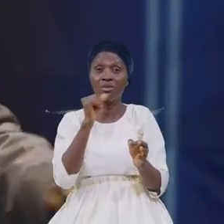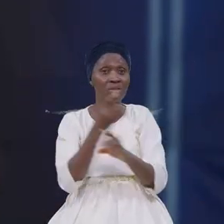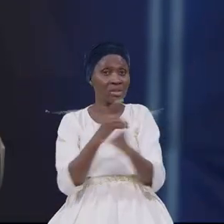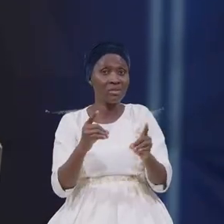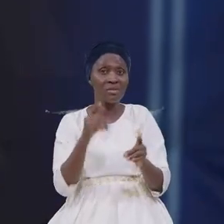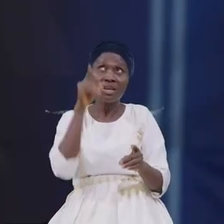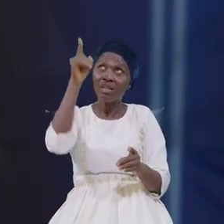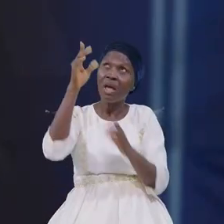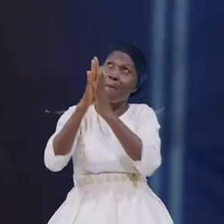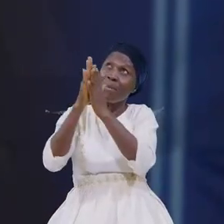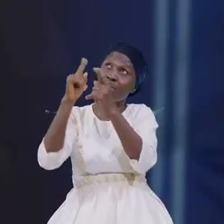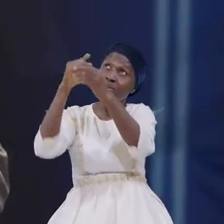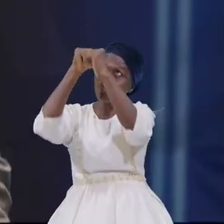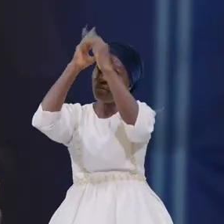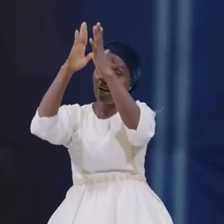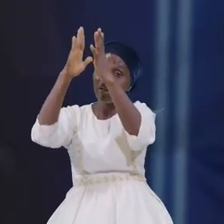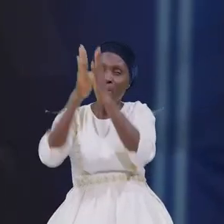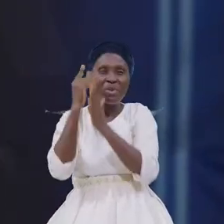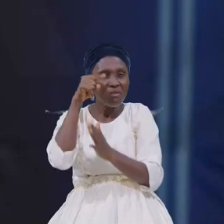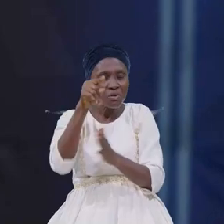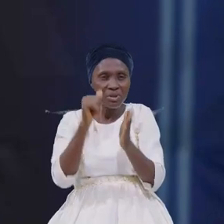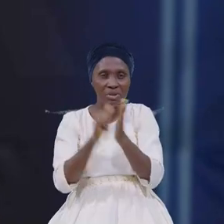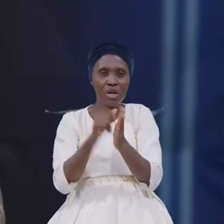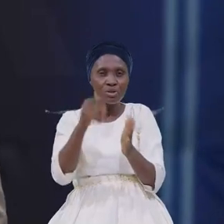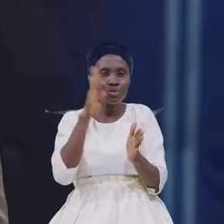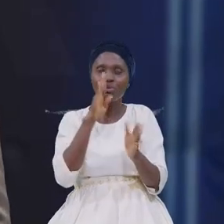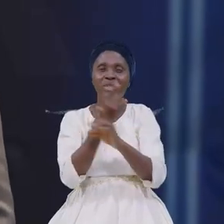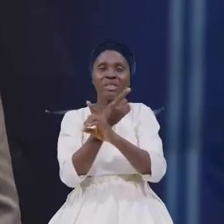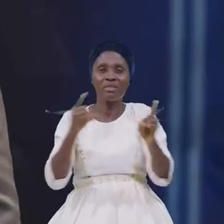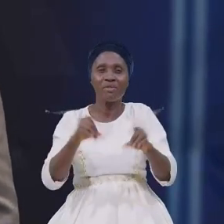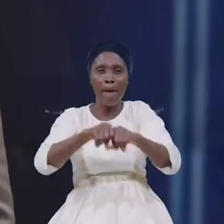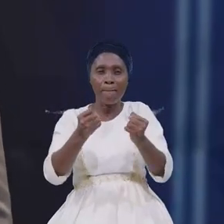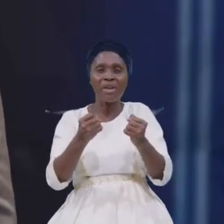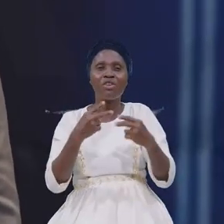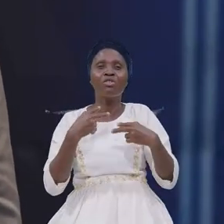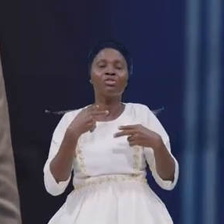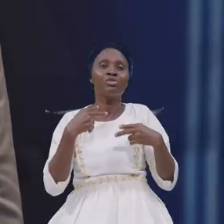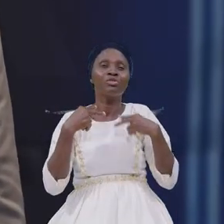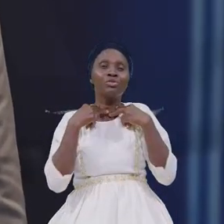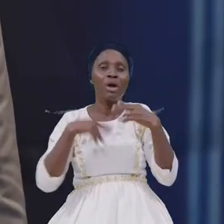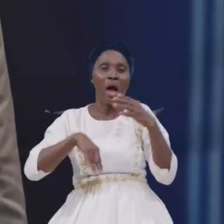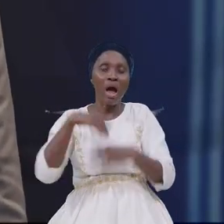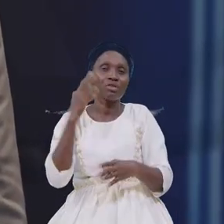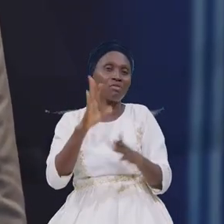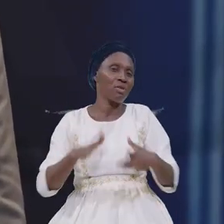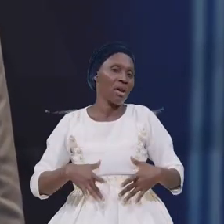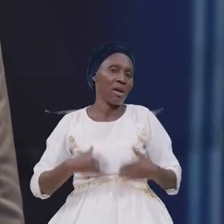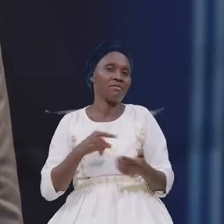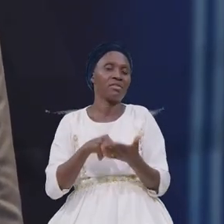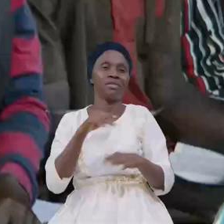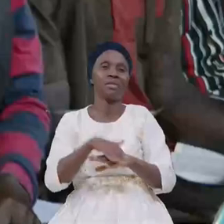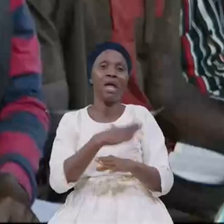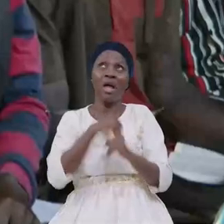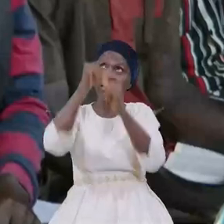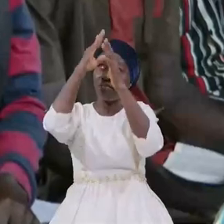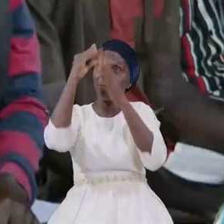ce soir, brise le joug dans sa vie ce soir. Et le Père exauce toujours la prière